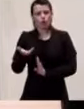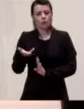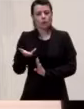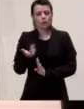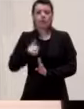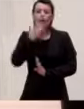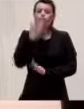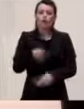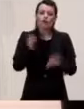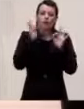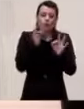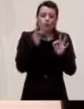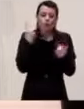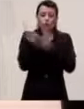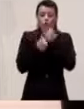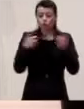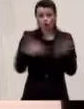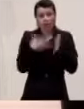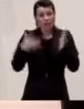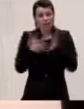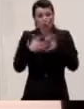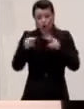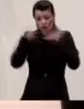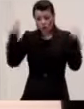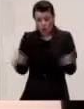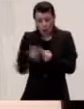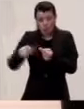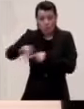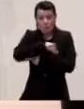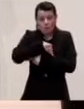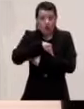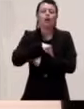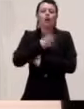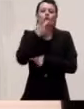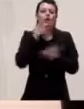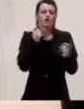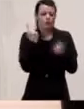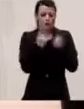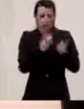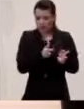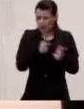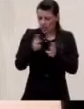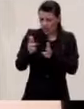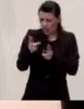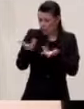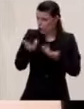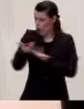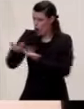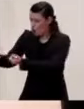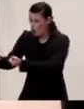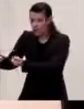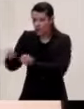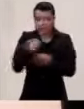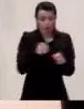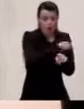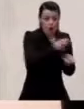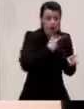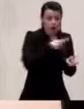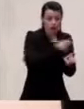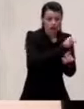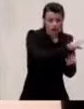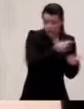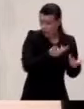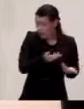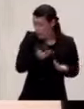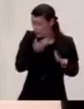di difficoltà nella fase proprio di trasporto e di accoglienza dei pazienti, degli ospiti presso i pronti soccorsi. Questa